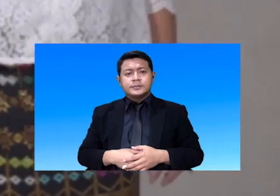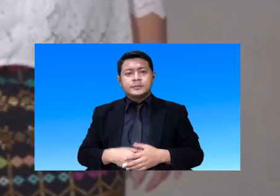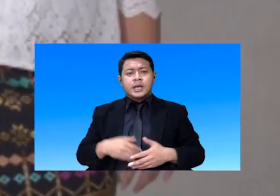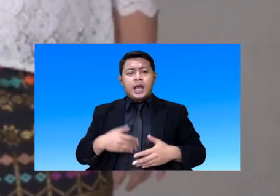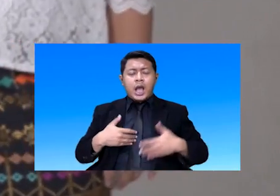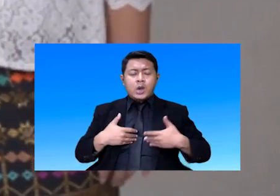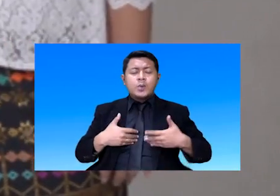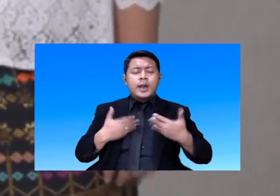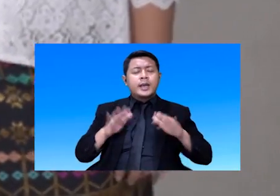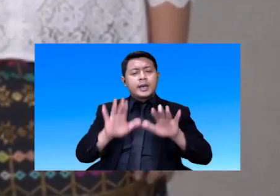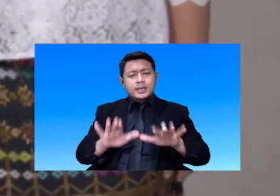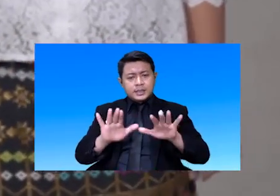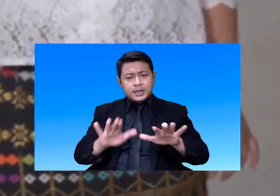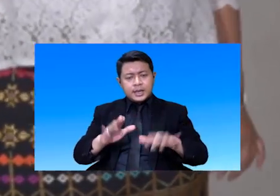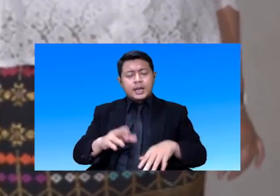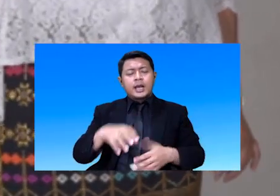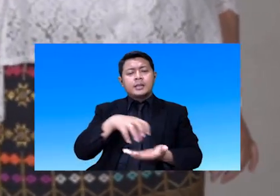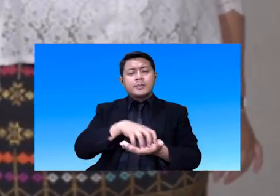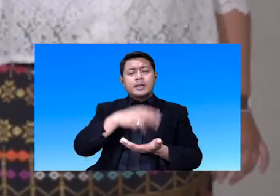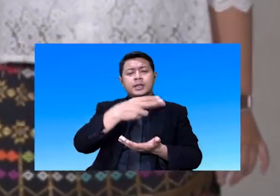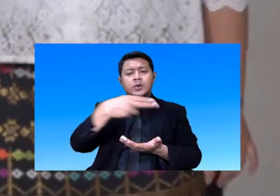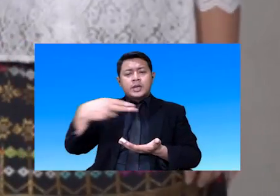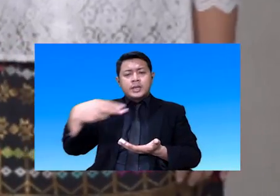di khatulistiwa.